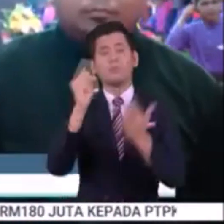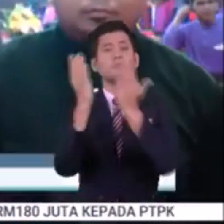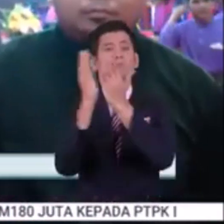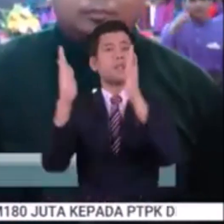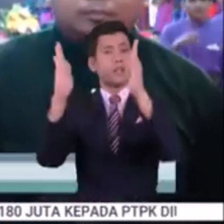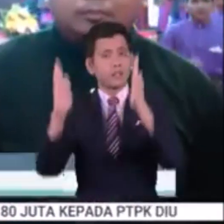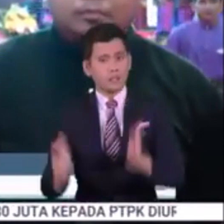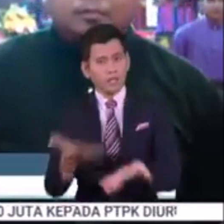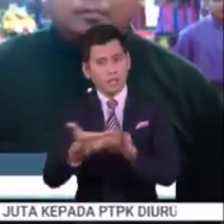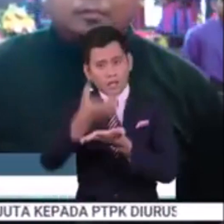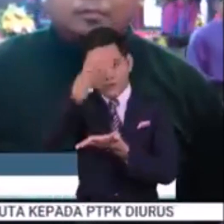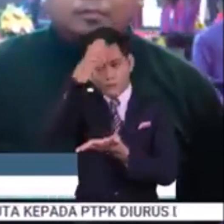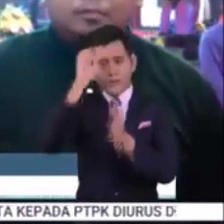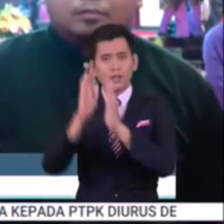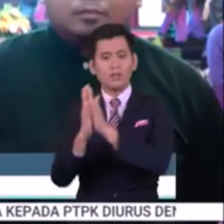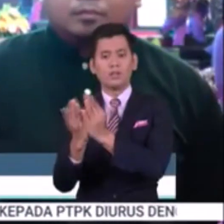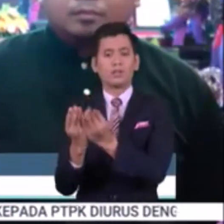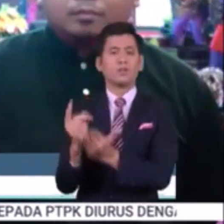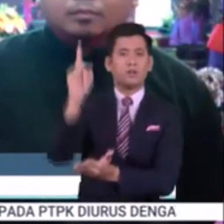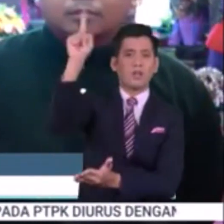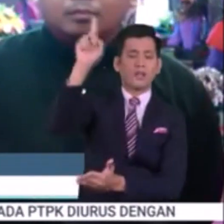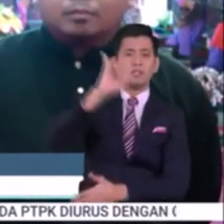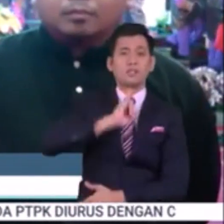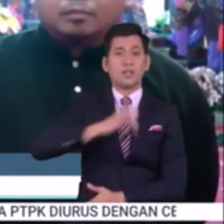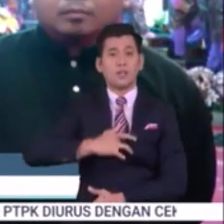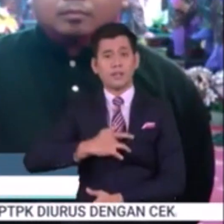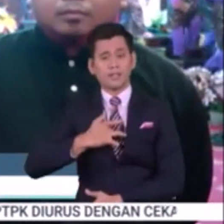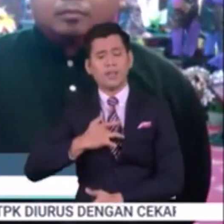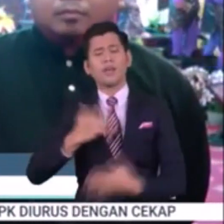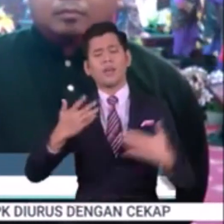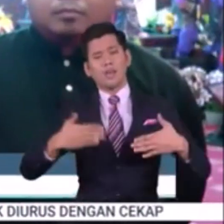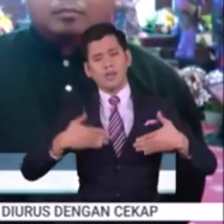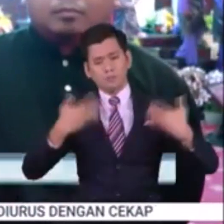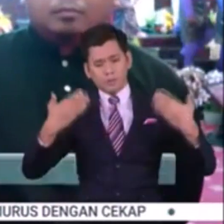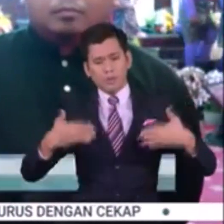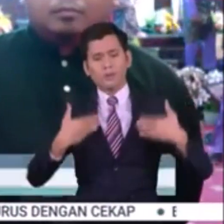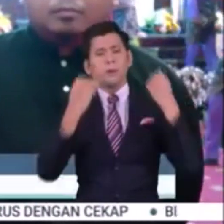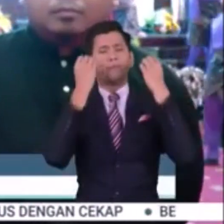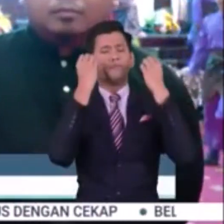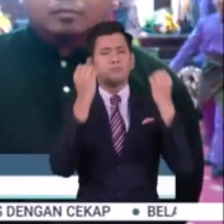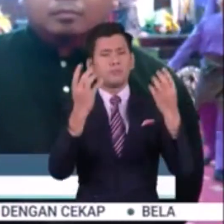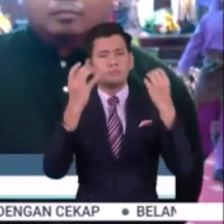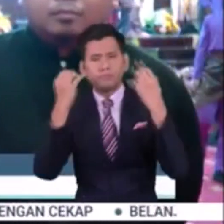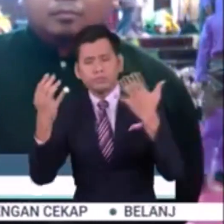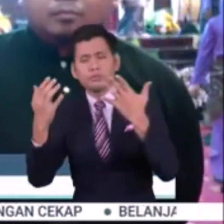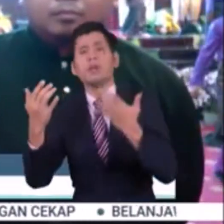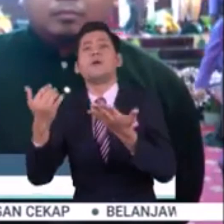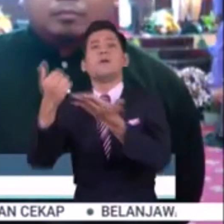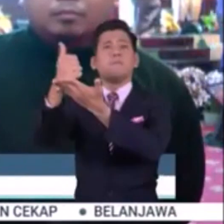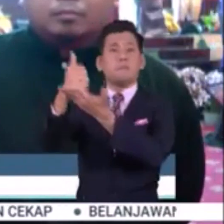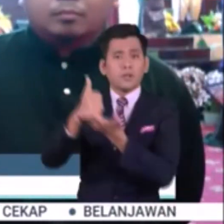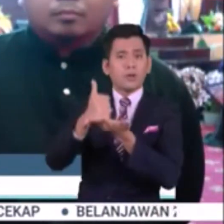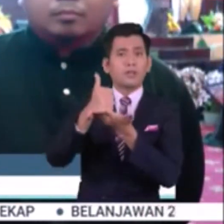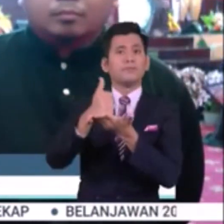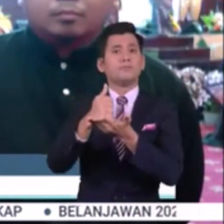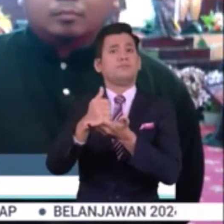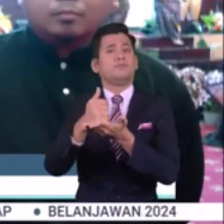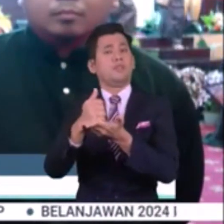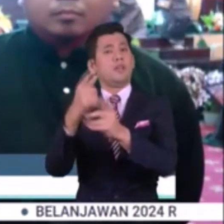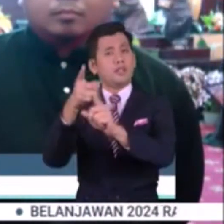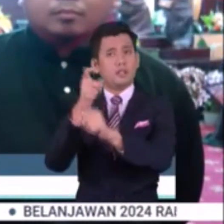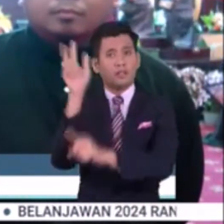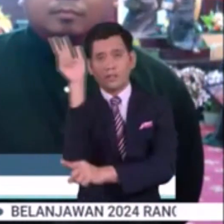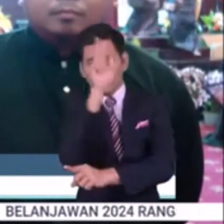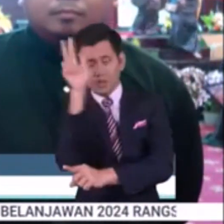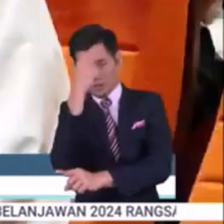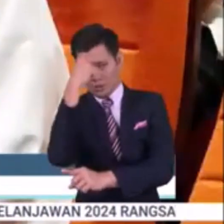bila dengar pembentangan semalam, menggembirakan kita lah, banyak bantuan-bantuan kepada TVET untuk keluar tahfiz dan